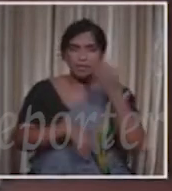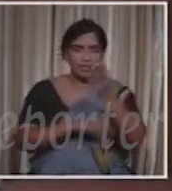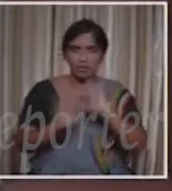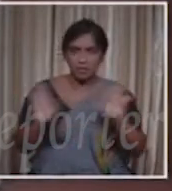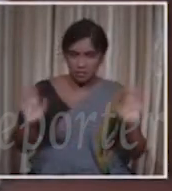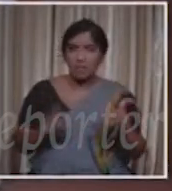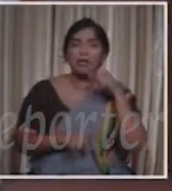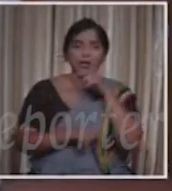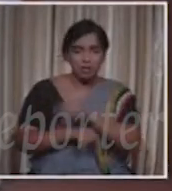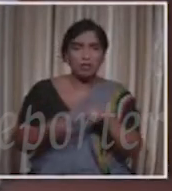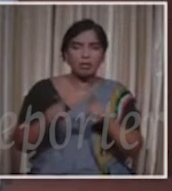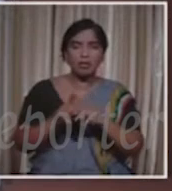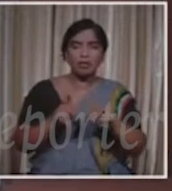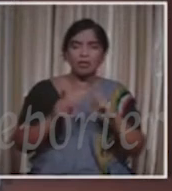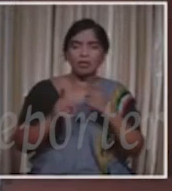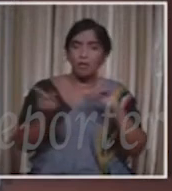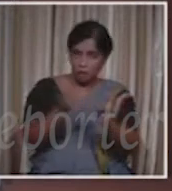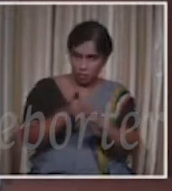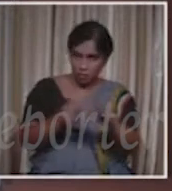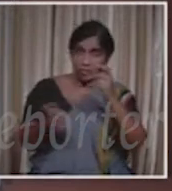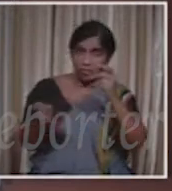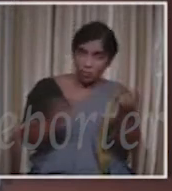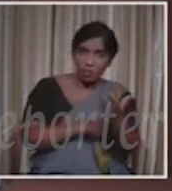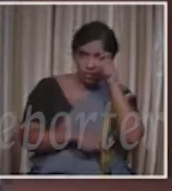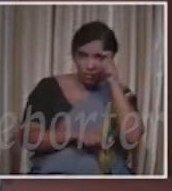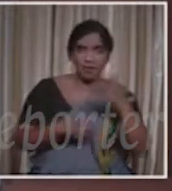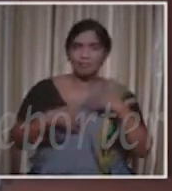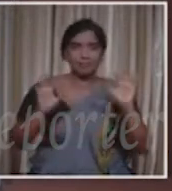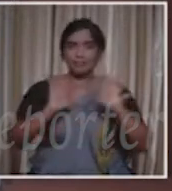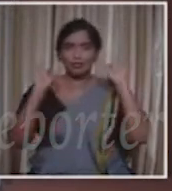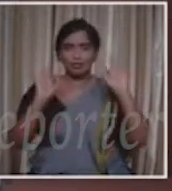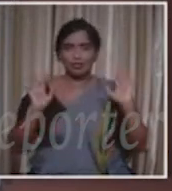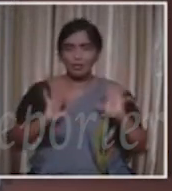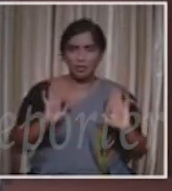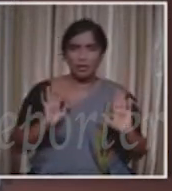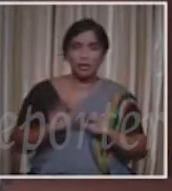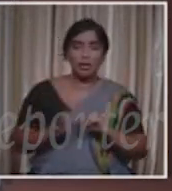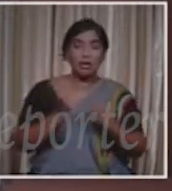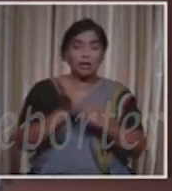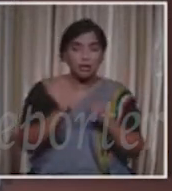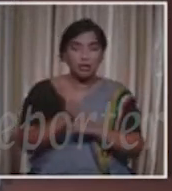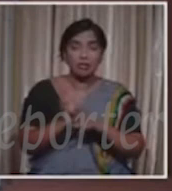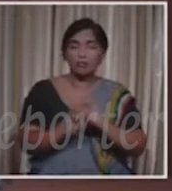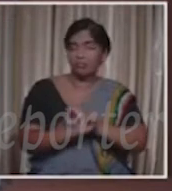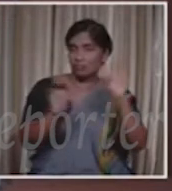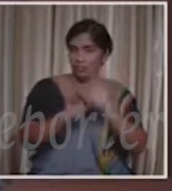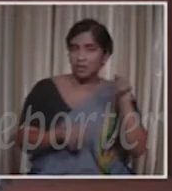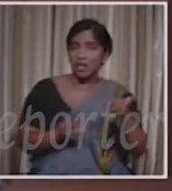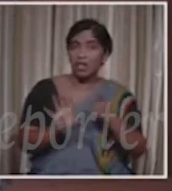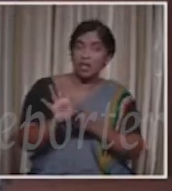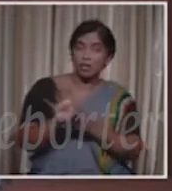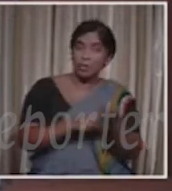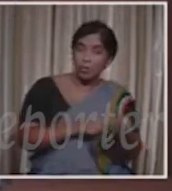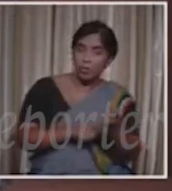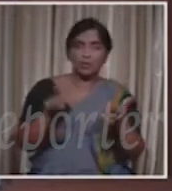සිතේ මර මර කණ්ඩායම වලට එහෙම ජනතාවට යටත් වෙන්න දෙන්නේ නේ මර කණ්ඩායම් පහර දෙන්නට බලන් ඉන්නද එහෙම බලන් ඉන්න සූදානම්